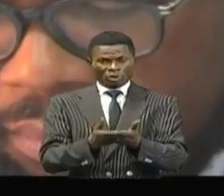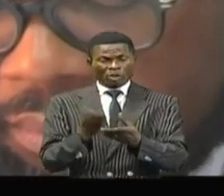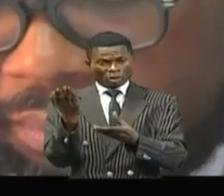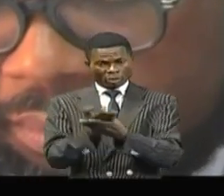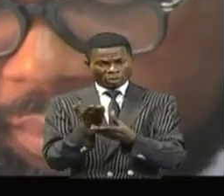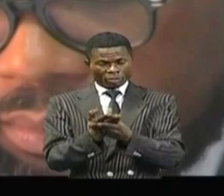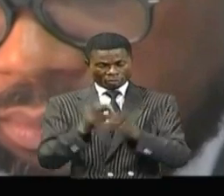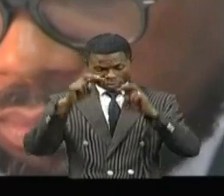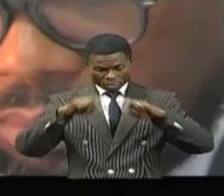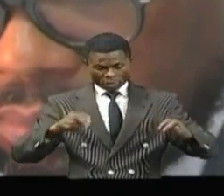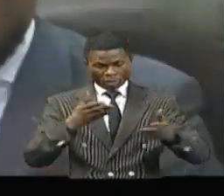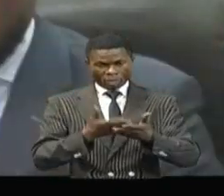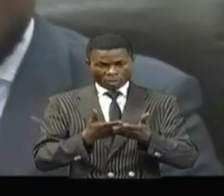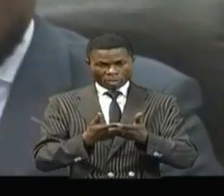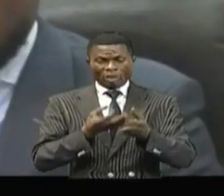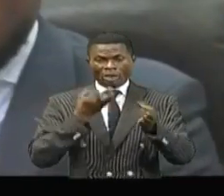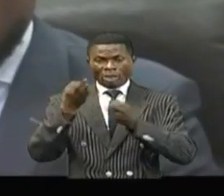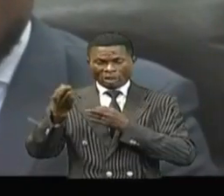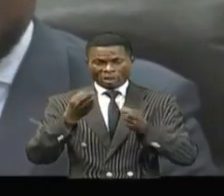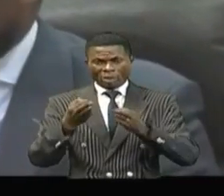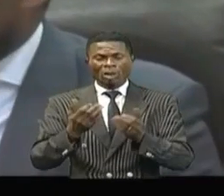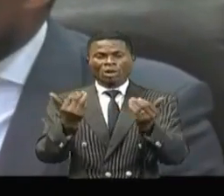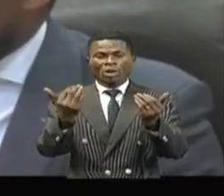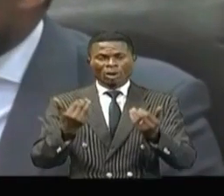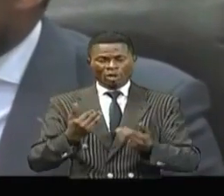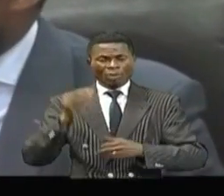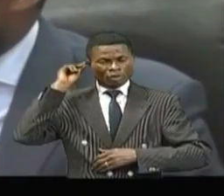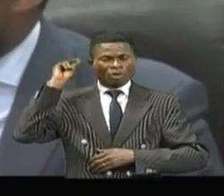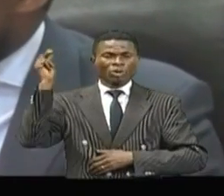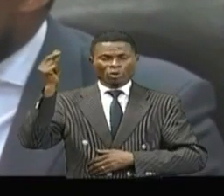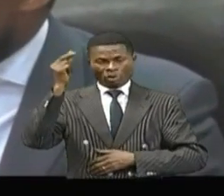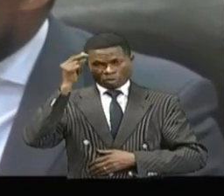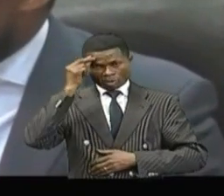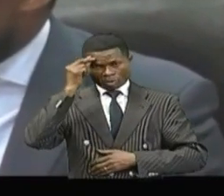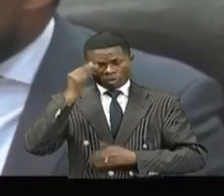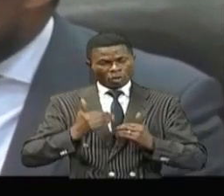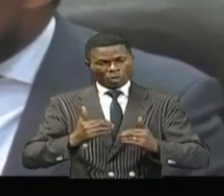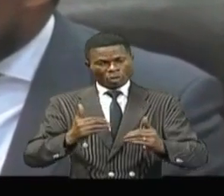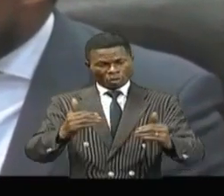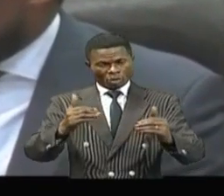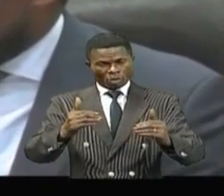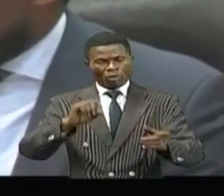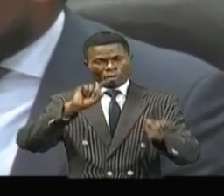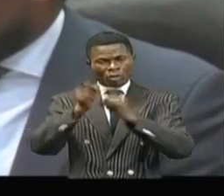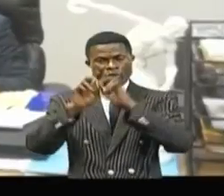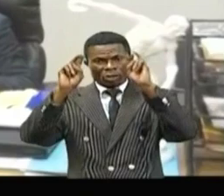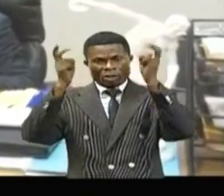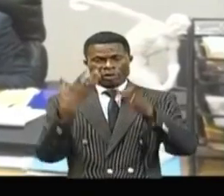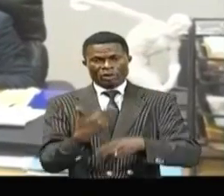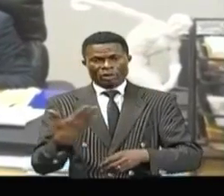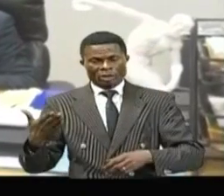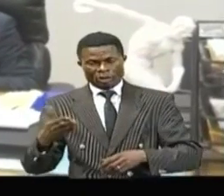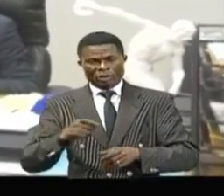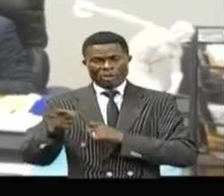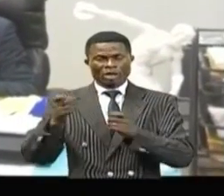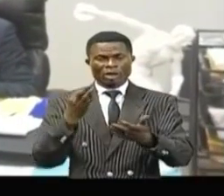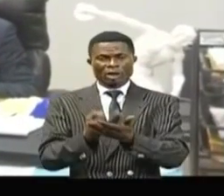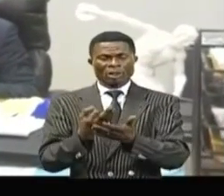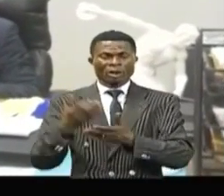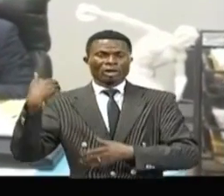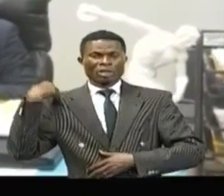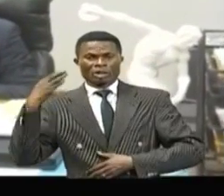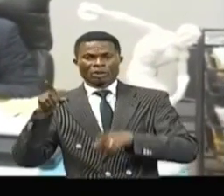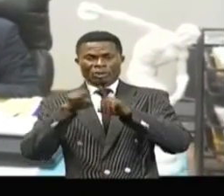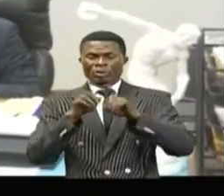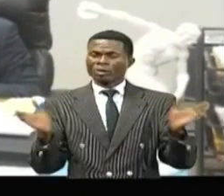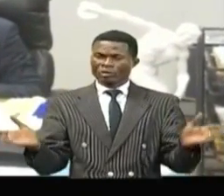documents d'analyse traduisent donc la volonté du gouvernement de poursuivre la modernisation des outils de gestion des finances publiques et